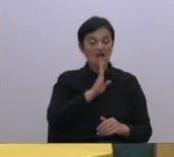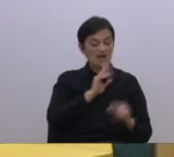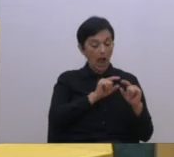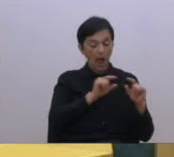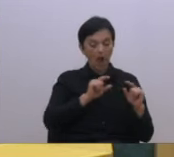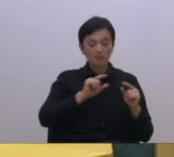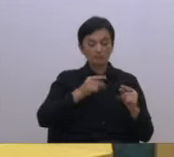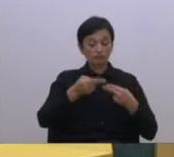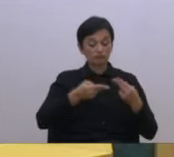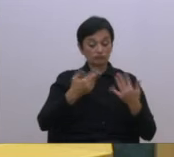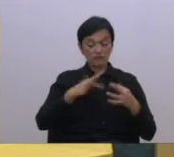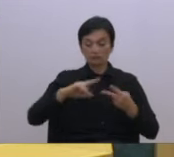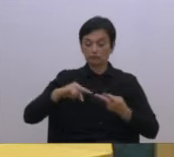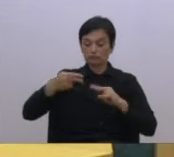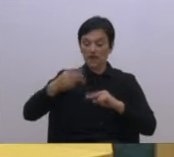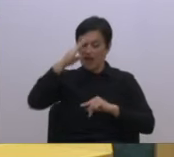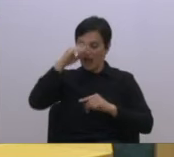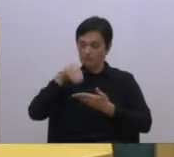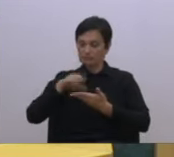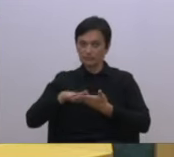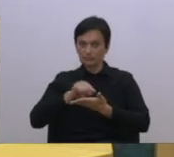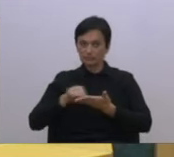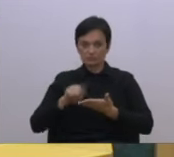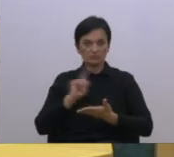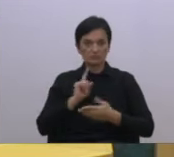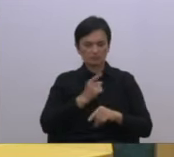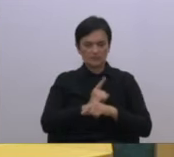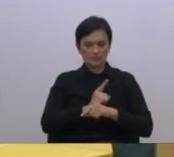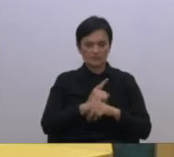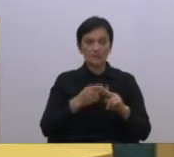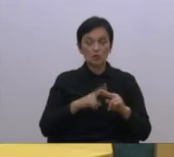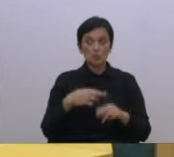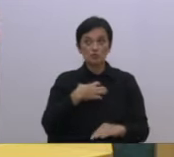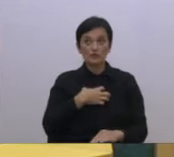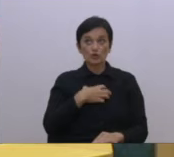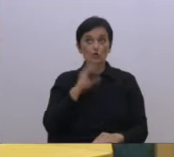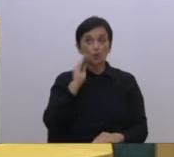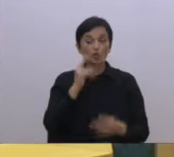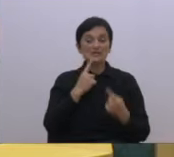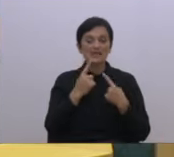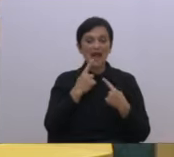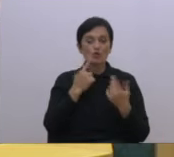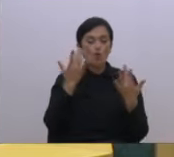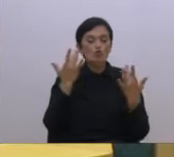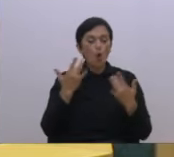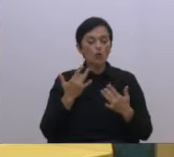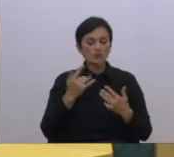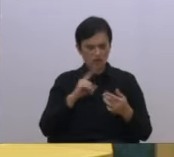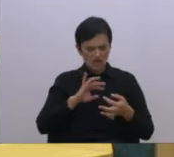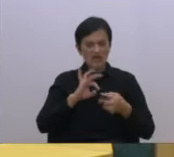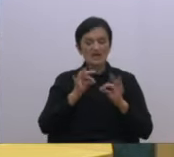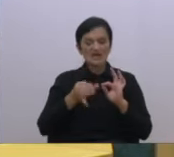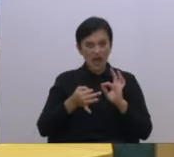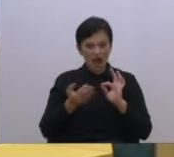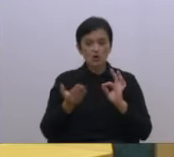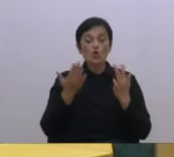ქირურგიული ჩარევის საფუძველი. და ესეც მნიშვნელოვანია. როცა საუბრობთ კოსმეტიკური, რა თქმა უნდა, გარკვეულწილად ეს